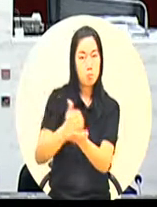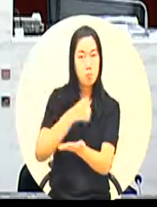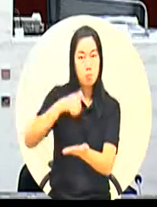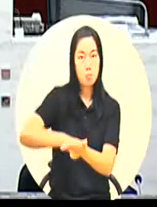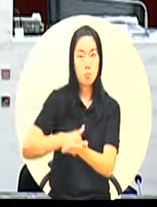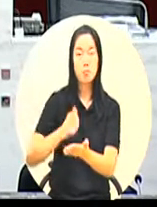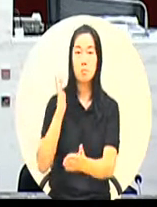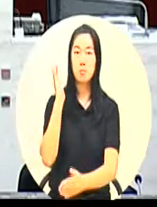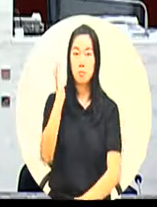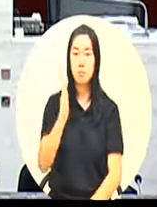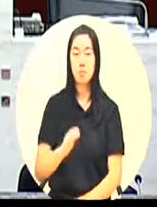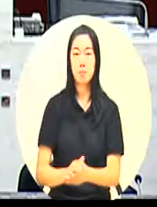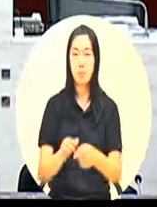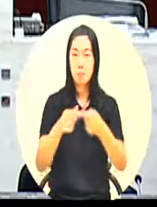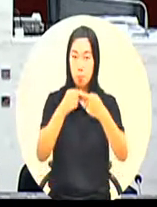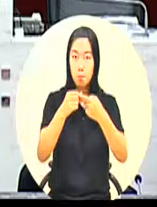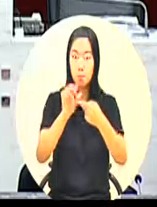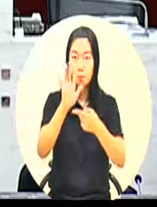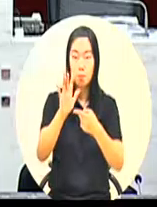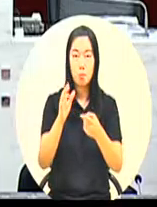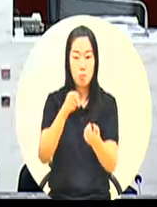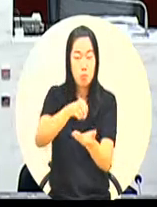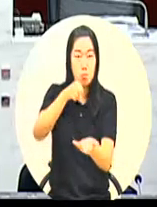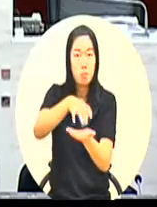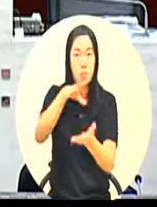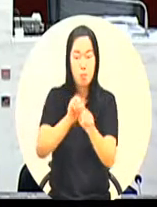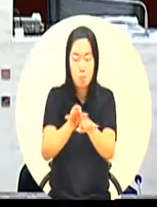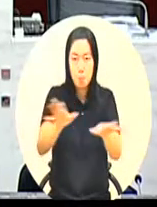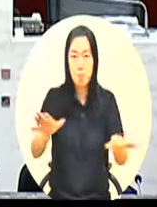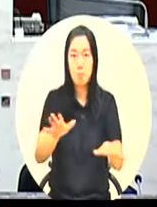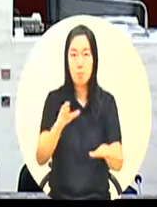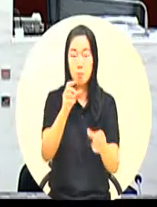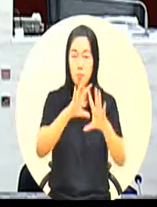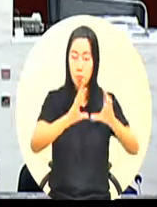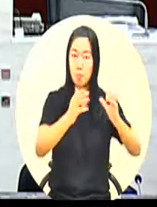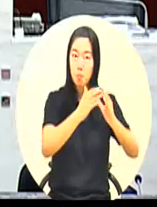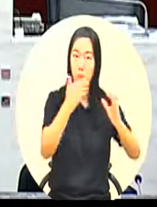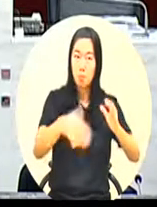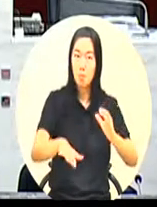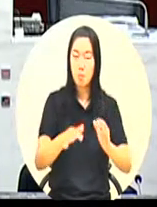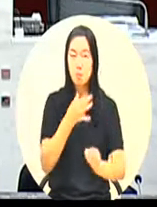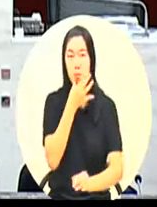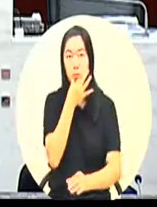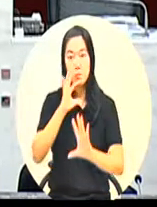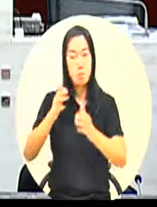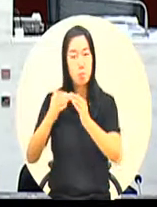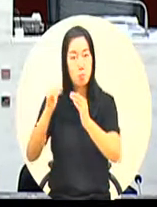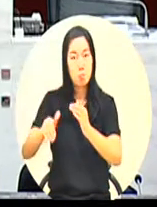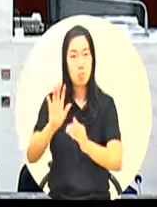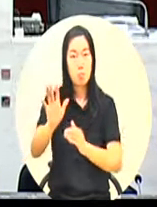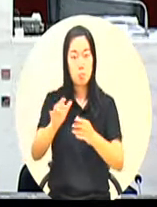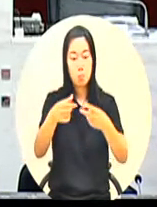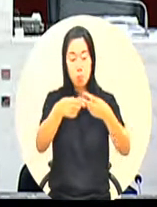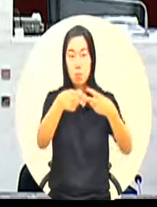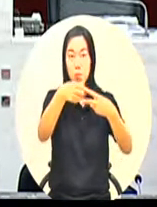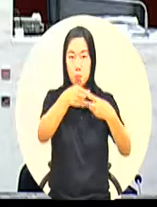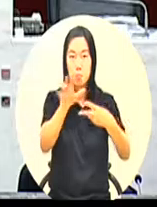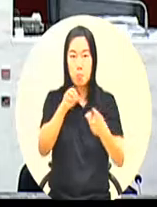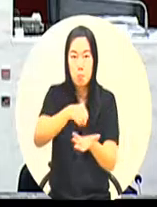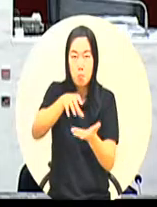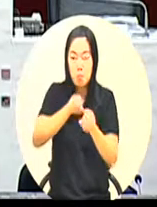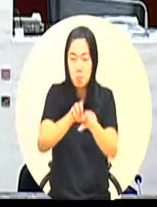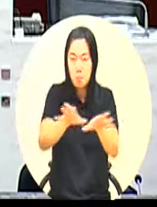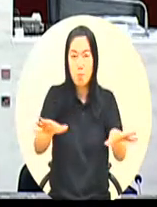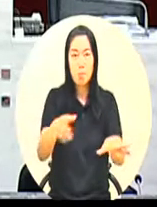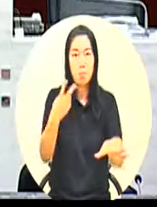通。第一项曾发生核灾之国家及其他不安全地区，与前项有辐射污染或不安全